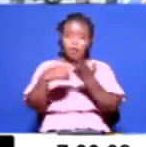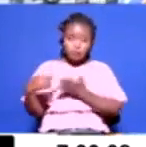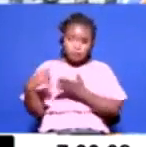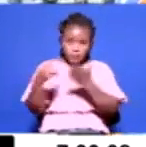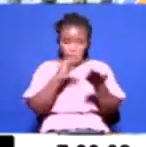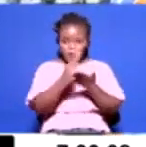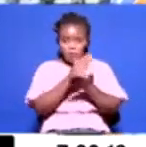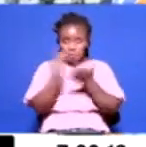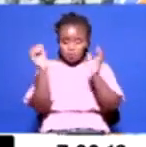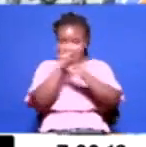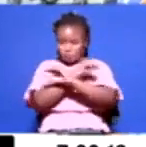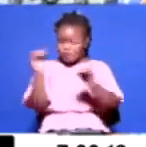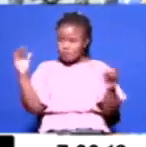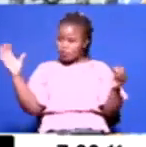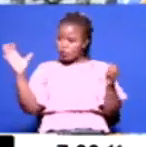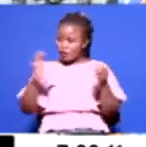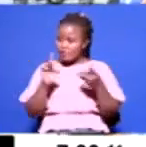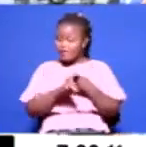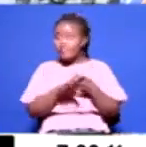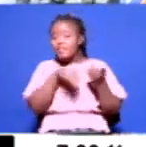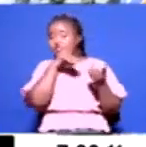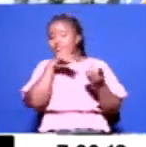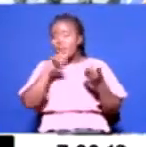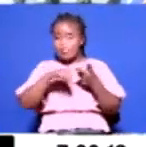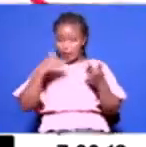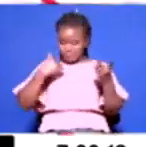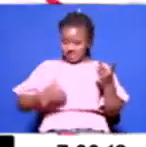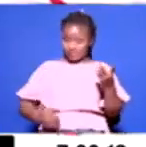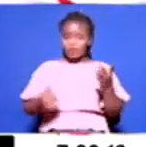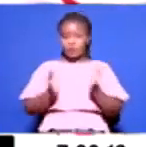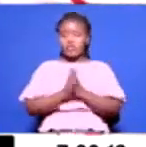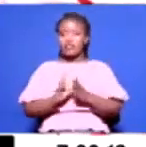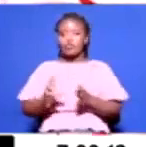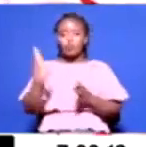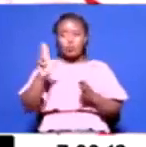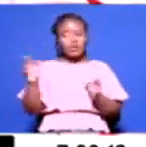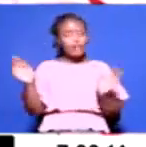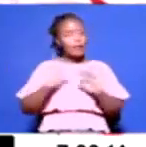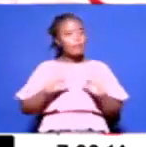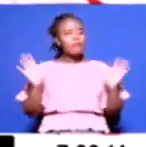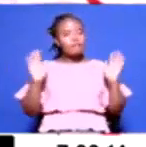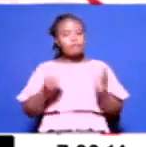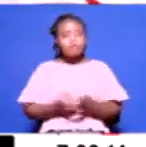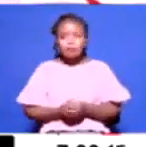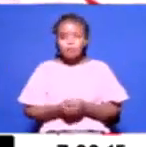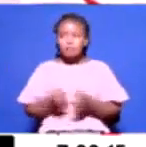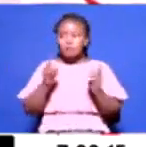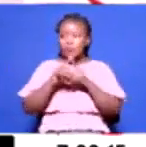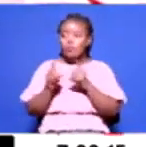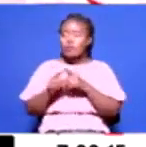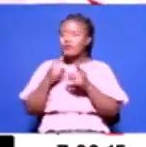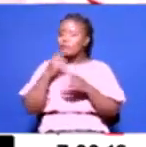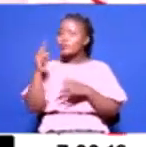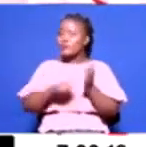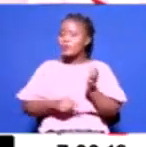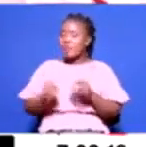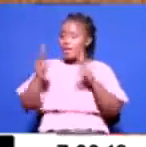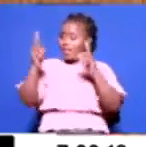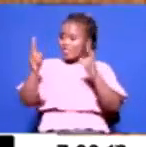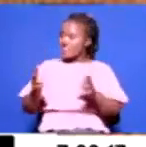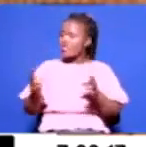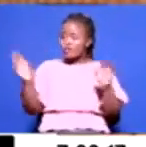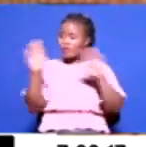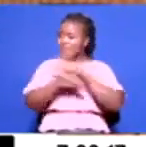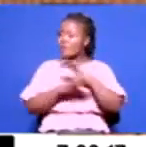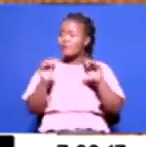Odinga, myself and President Uhuru, period. Vile vile alidai kwamba swala la mgombea mwenza halihusu